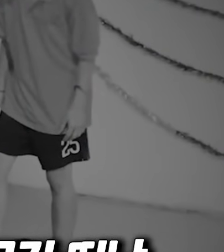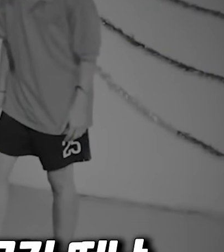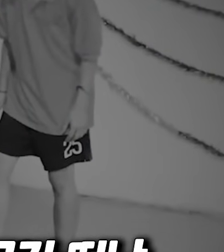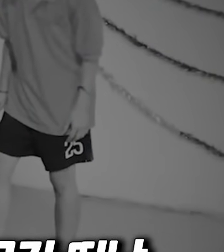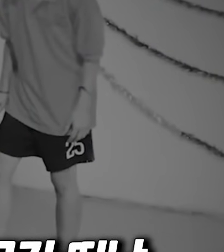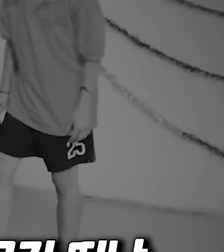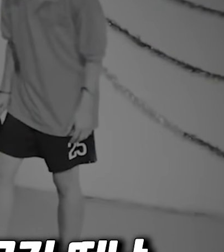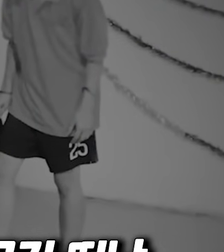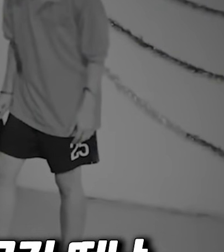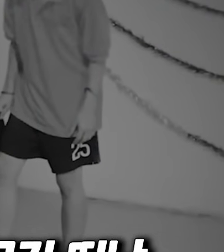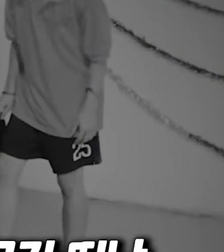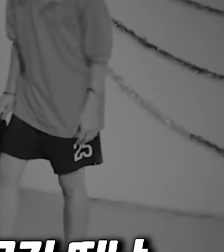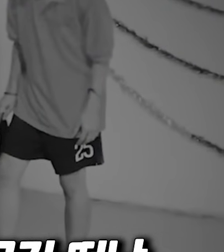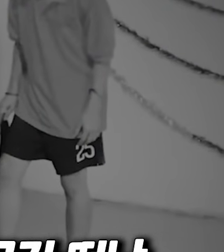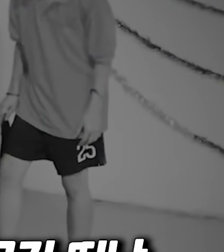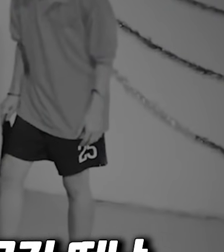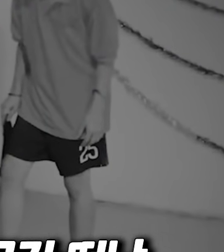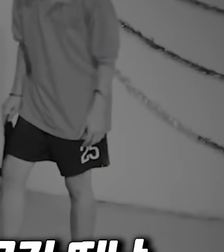아멘